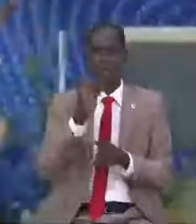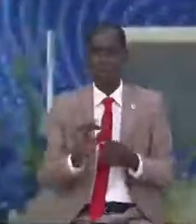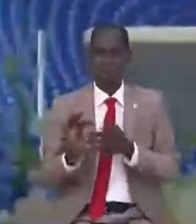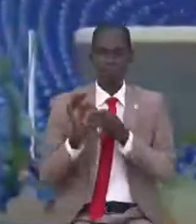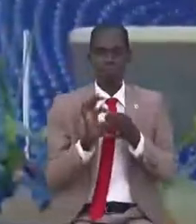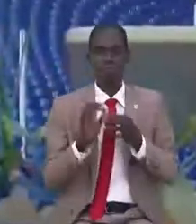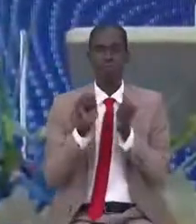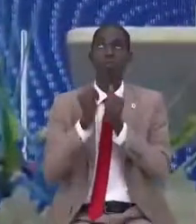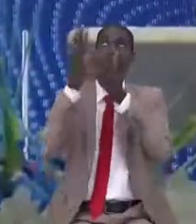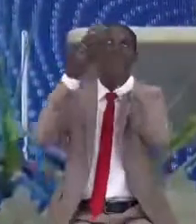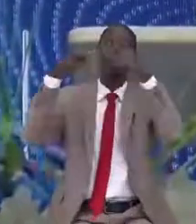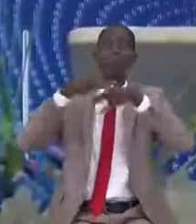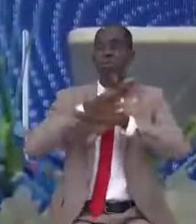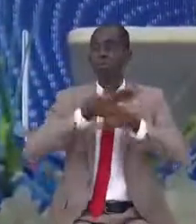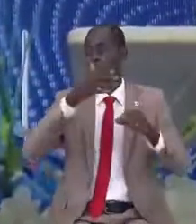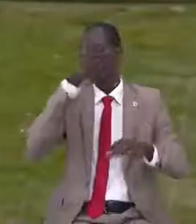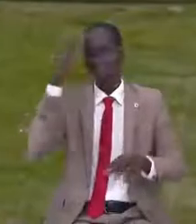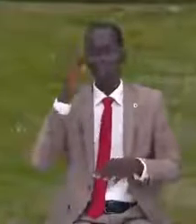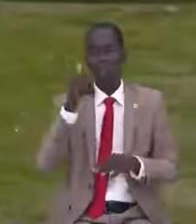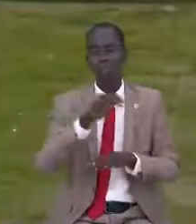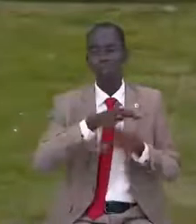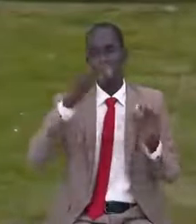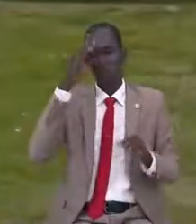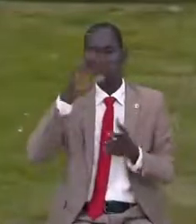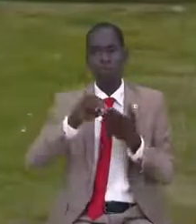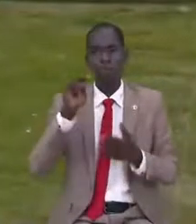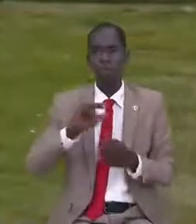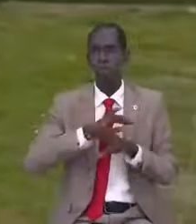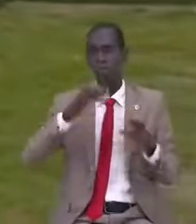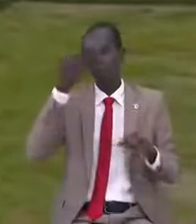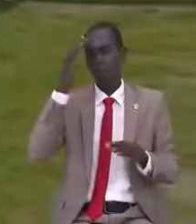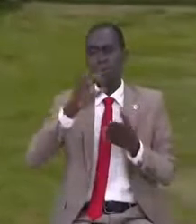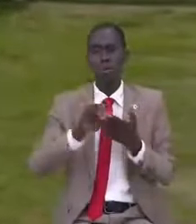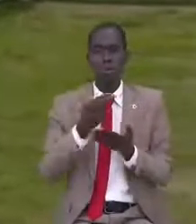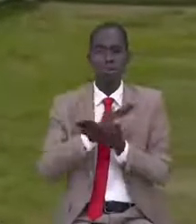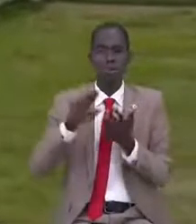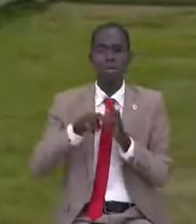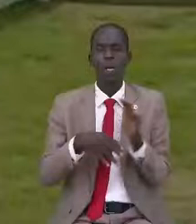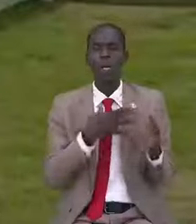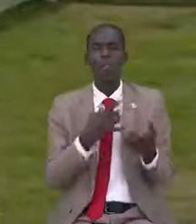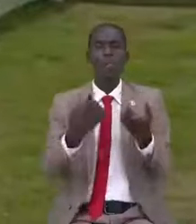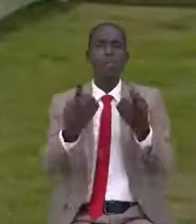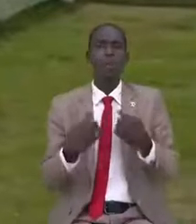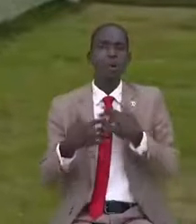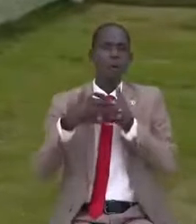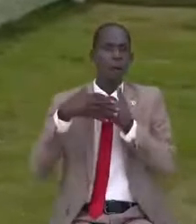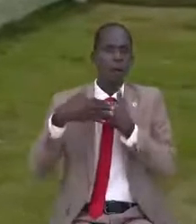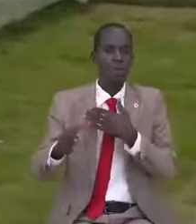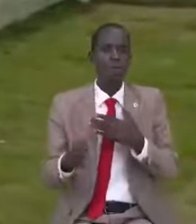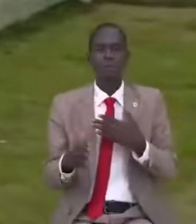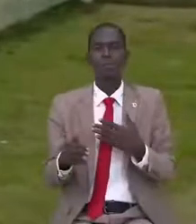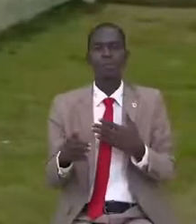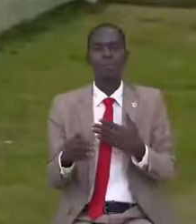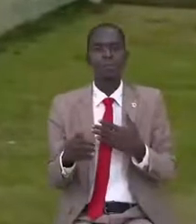tu tisses une bonne relation avec le ciel, tu n'oublies pas ta vie, tu n'oublies pas ta sainteté, tu viens